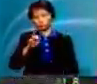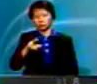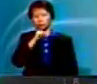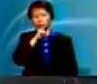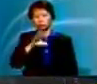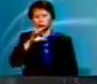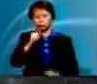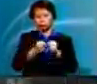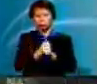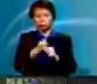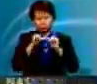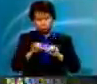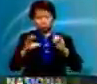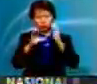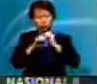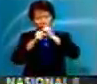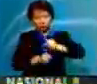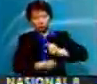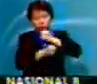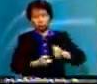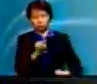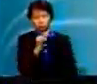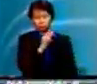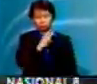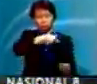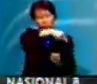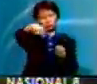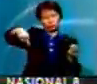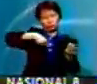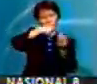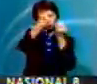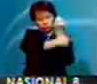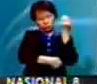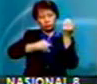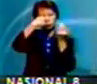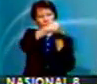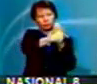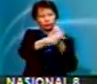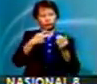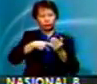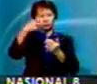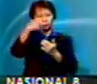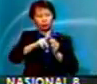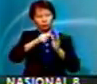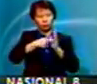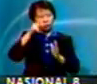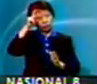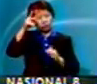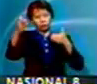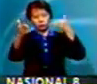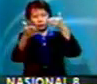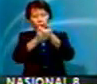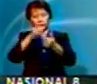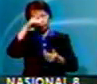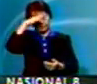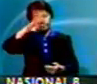tahun, meneruskan cabaran berkayak secara solo mengelilingi Semenanjung Malaysia. Program yang bermula di Kelantan hingga ke Perlis